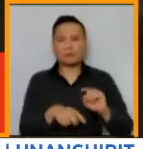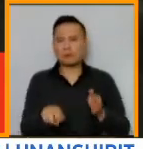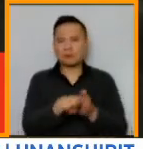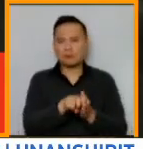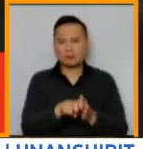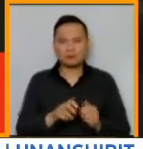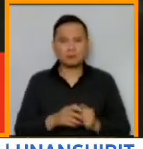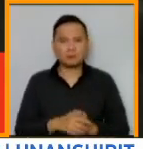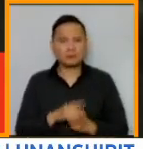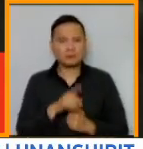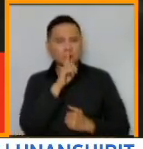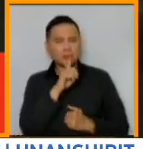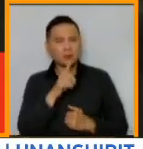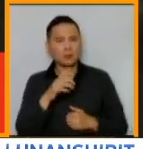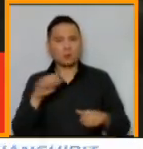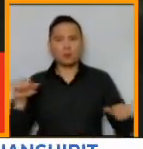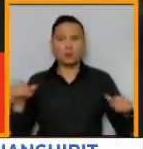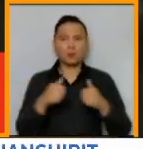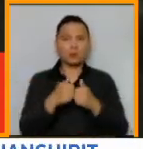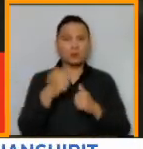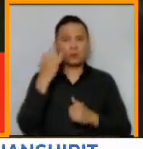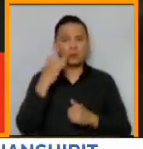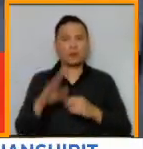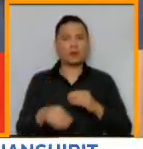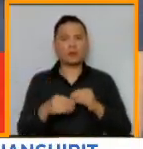ito, dagdag trabaho pa.